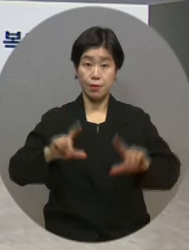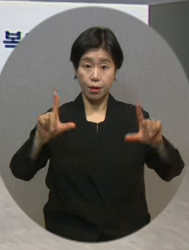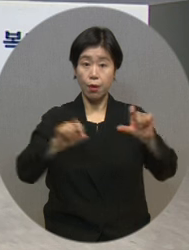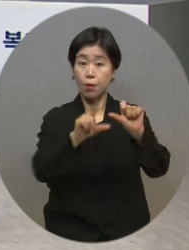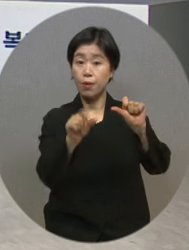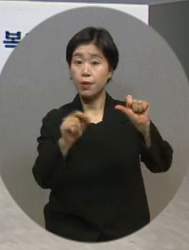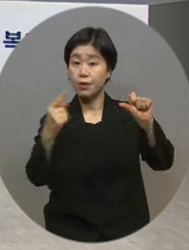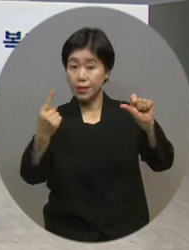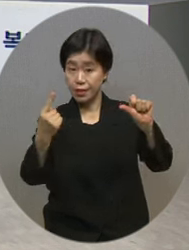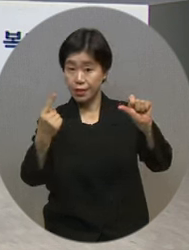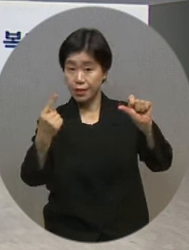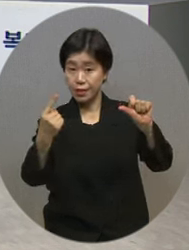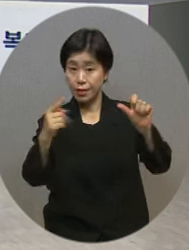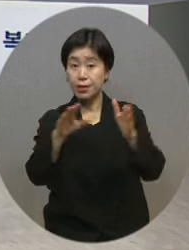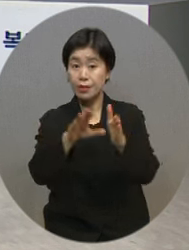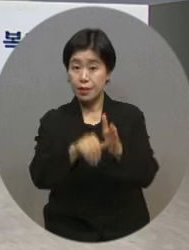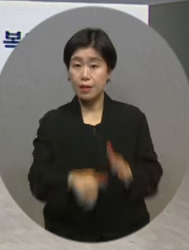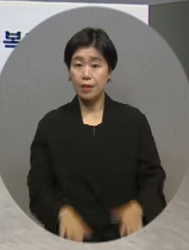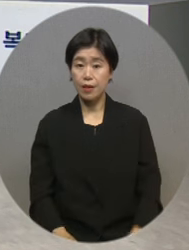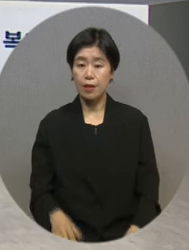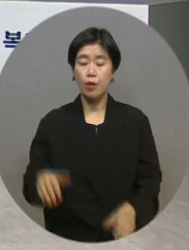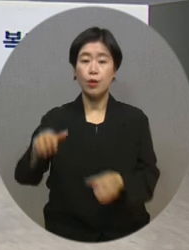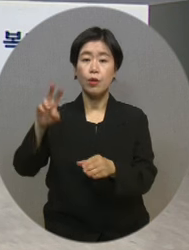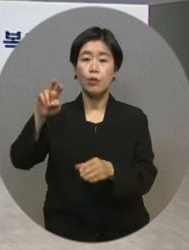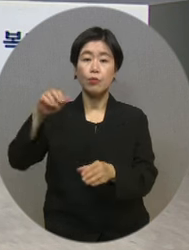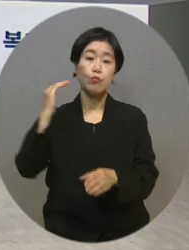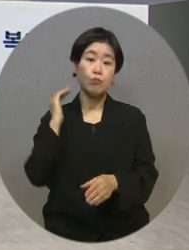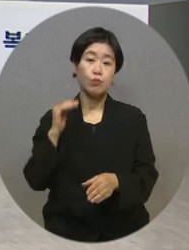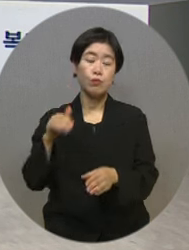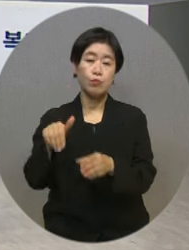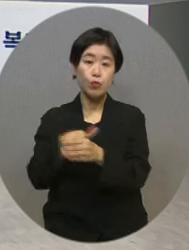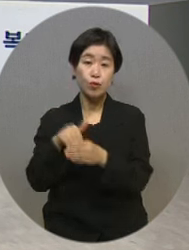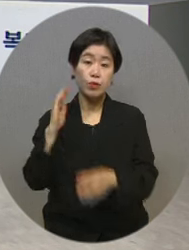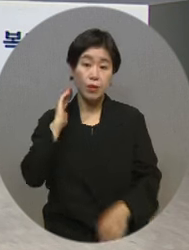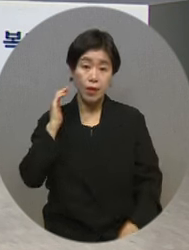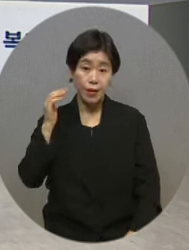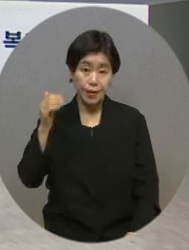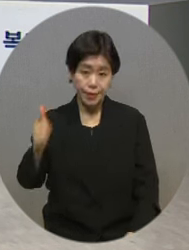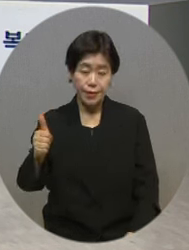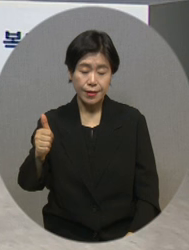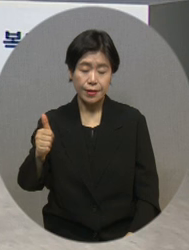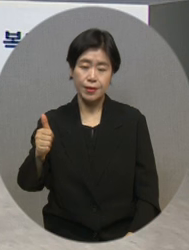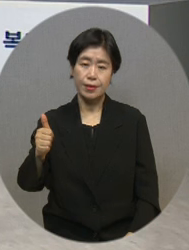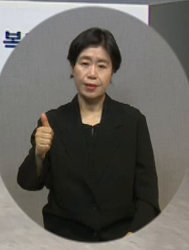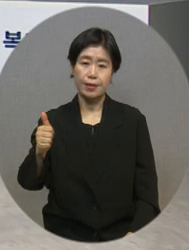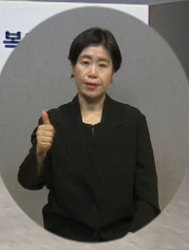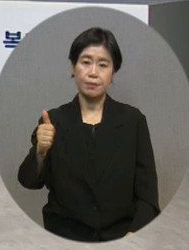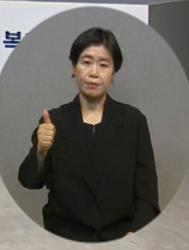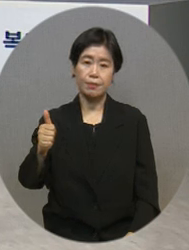5월 1일자로 문재인 대통령 임명으로 당시 문재인 정부의